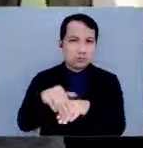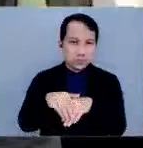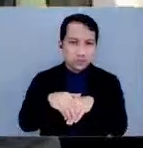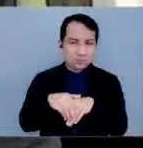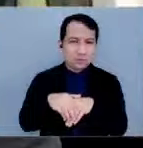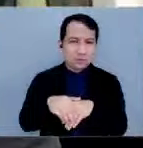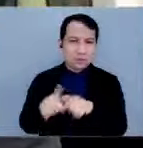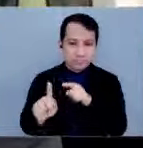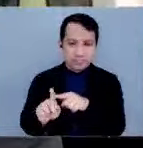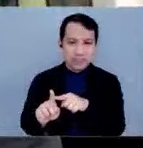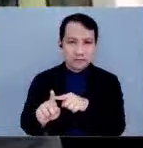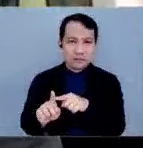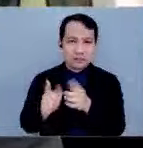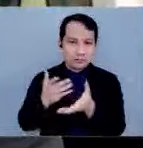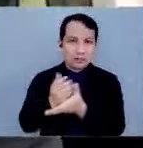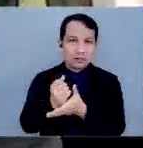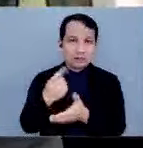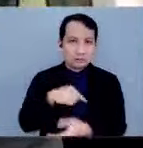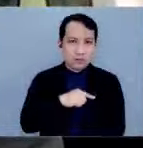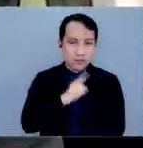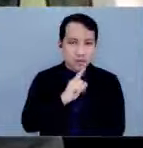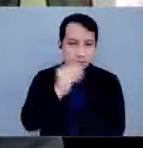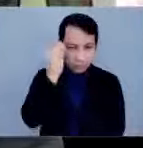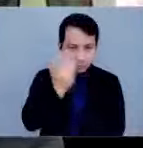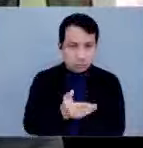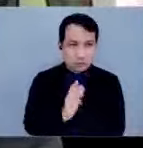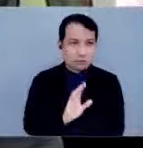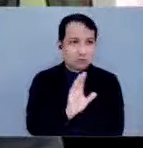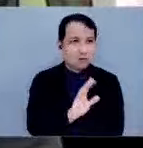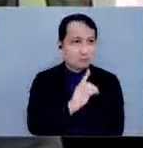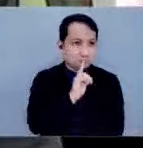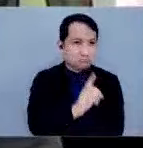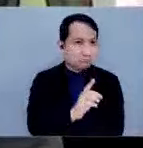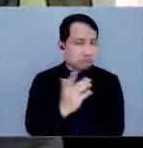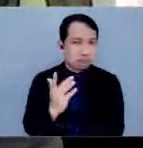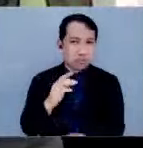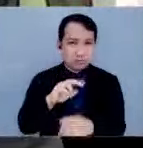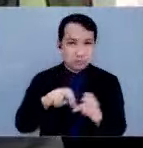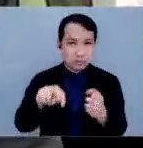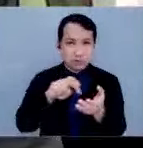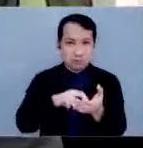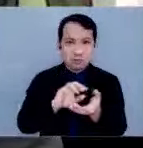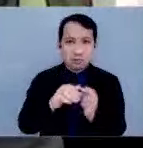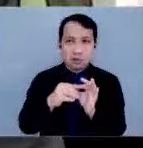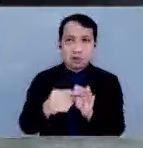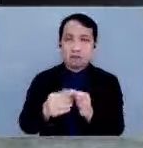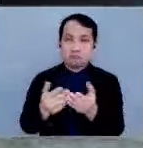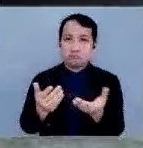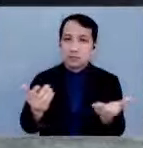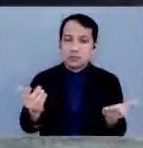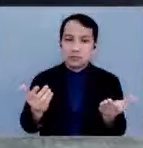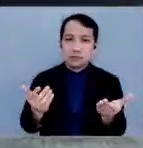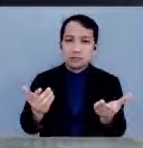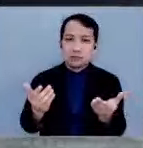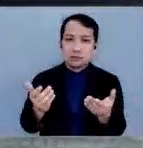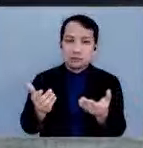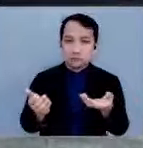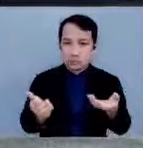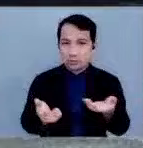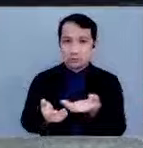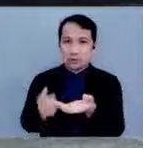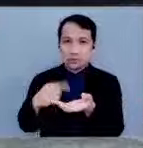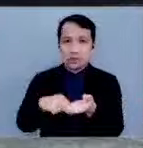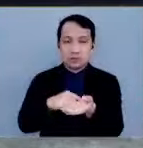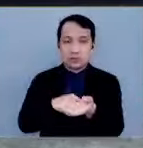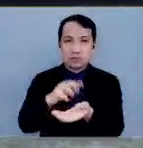sa karapatan ng isang seafarer na nakasampa sa isang barko na magta-transit o dadaan sa isang warlike